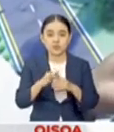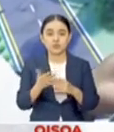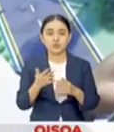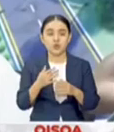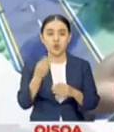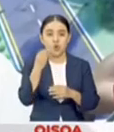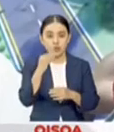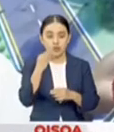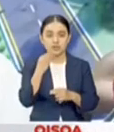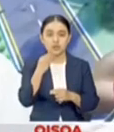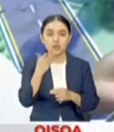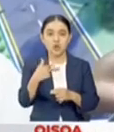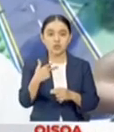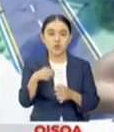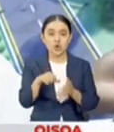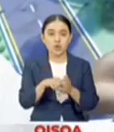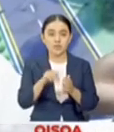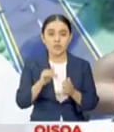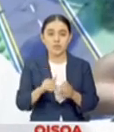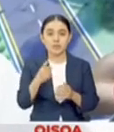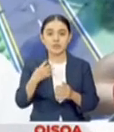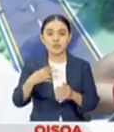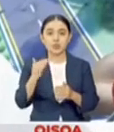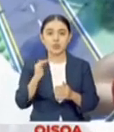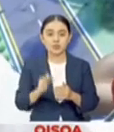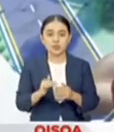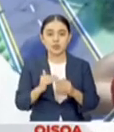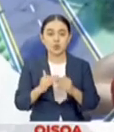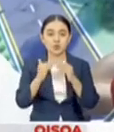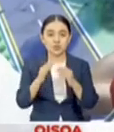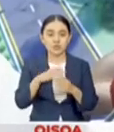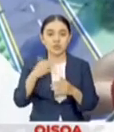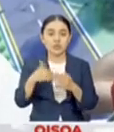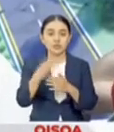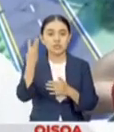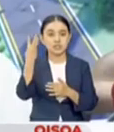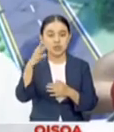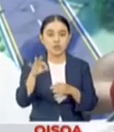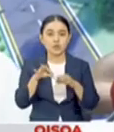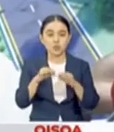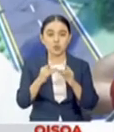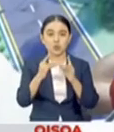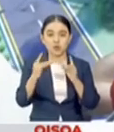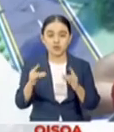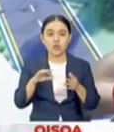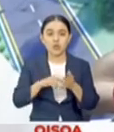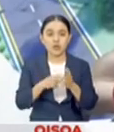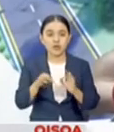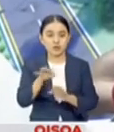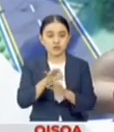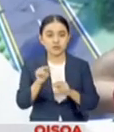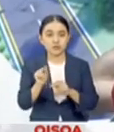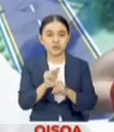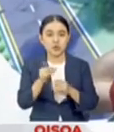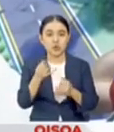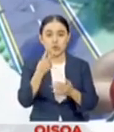qobiliyati 36 mingdan 144 minggacha ko'tarilgan yangi zamonaviy yo'l o'tkazgich loyihasini qurilishida sizlar